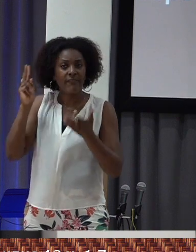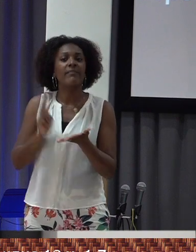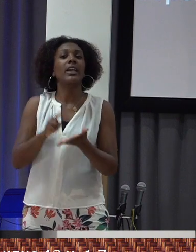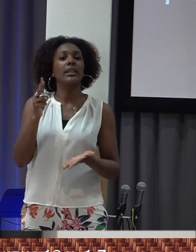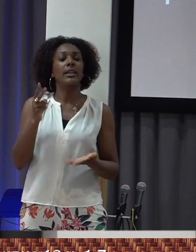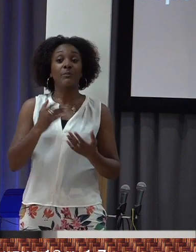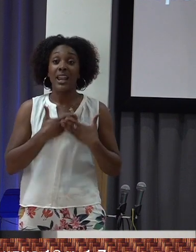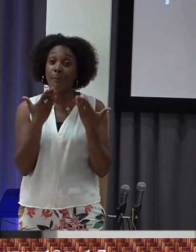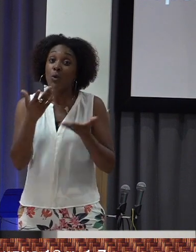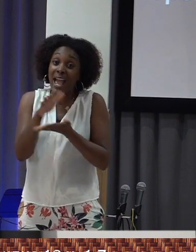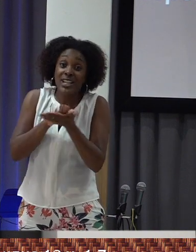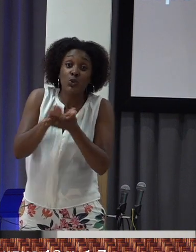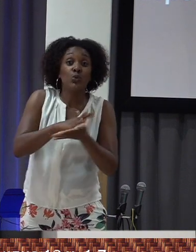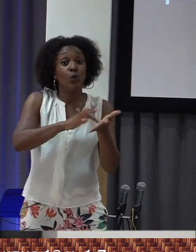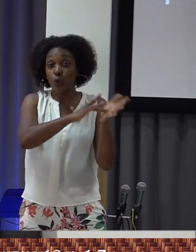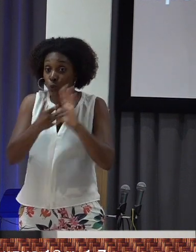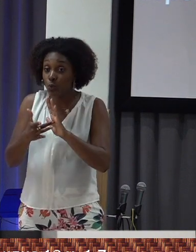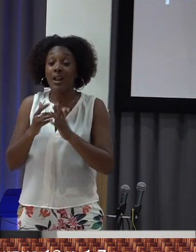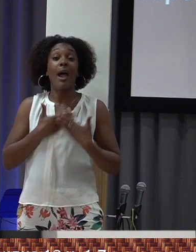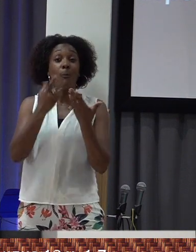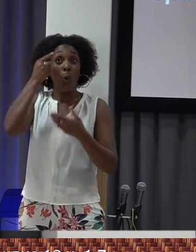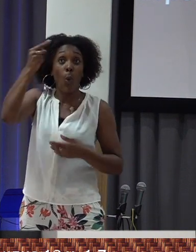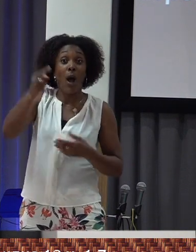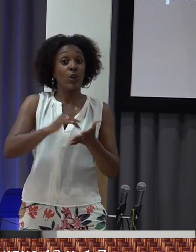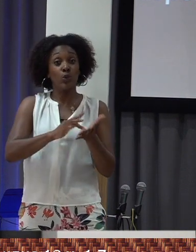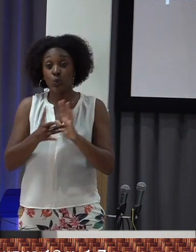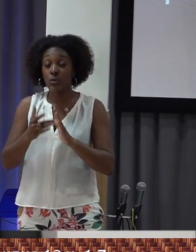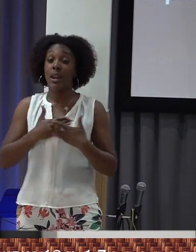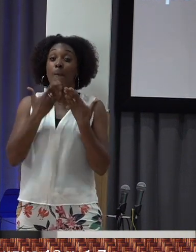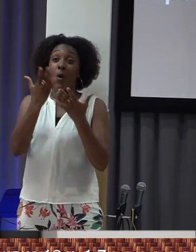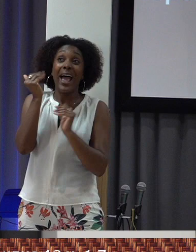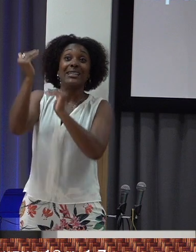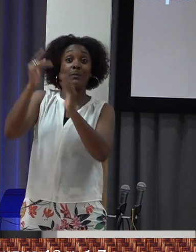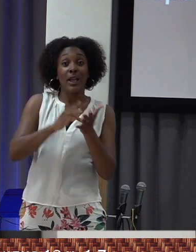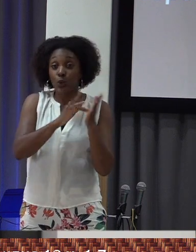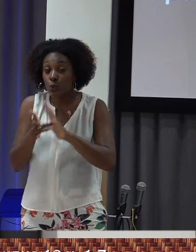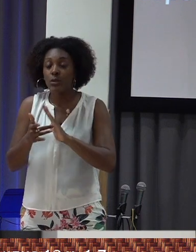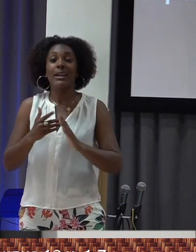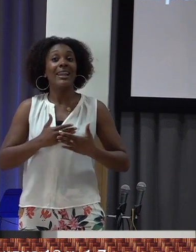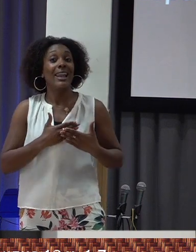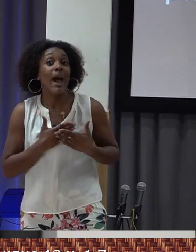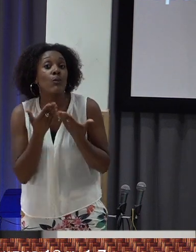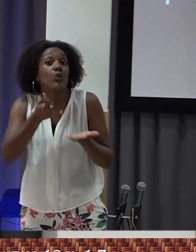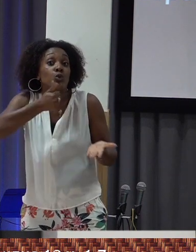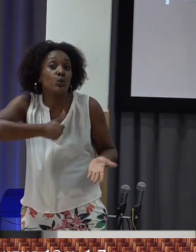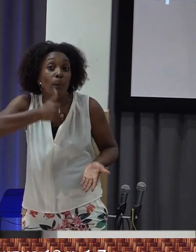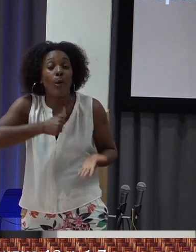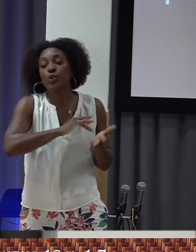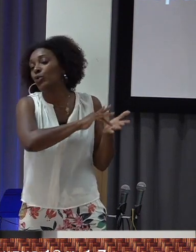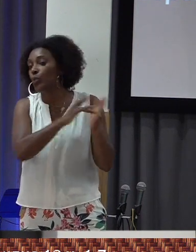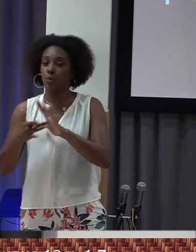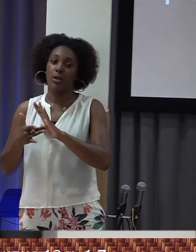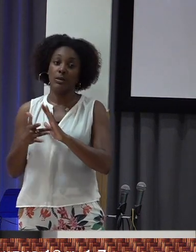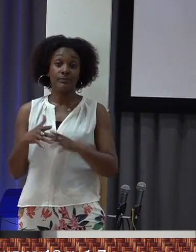Il excuse tout. Il croit tout. Il espère tout. Et il supporte tout. C'est un énorme